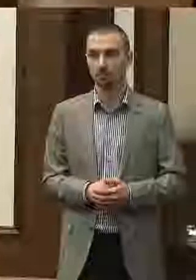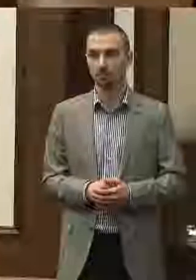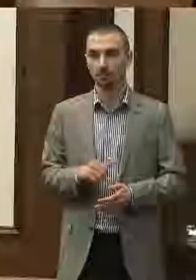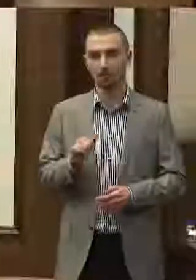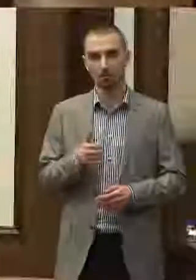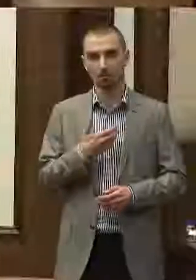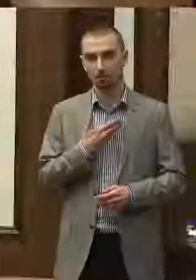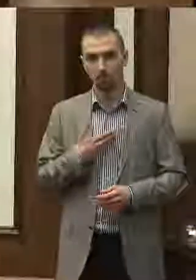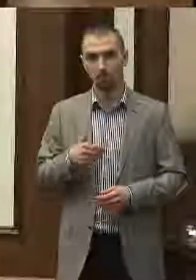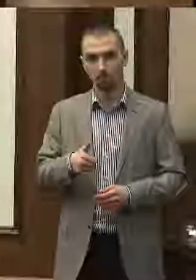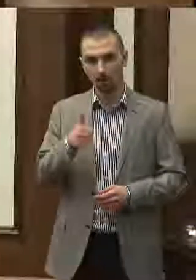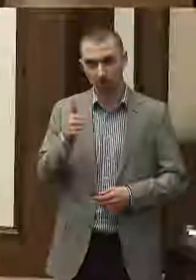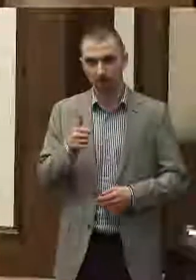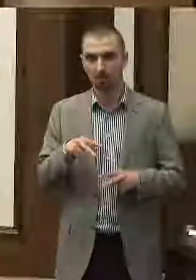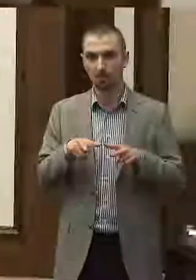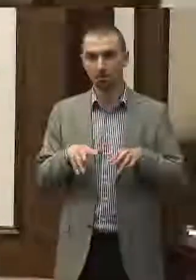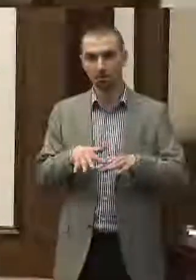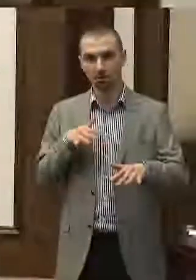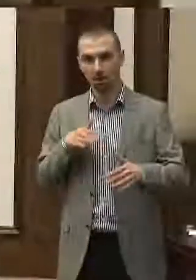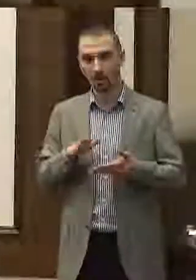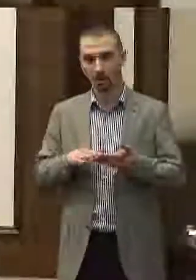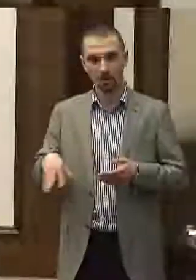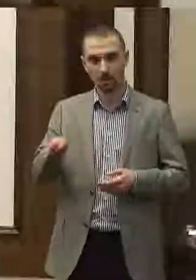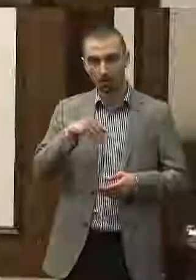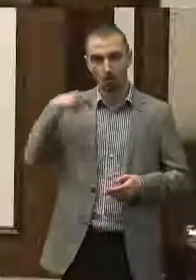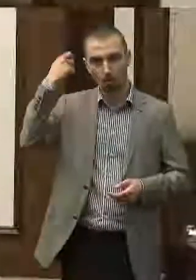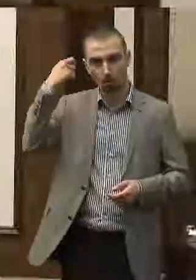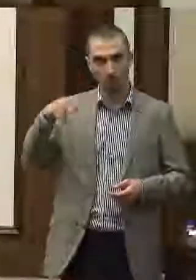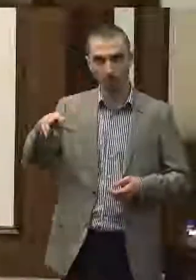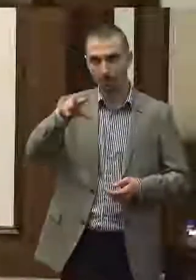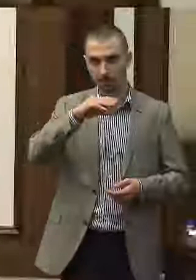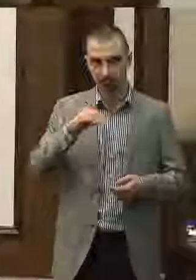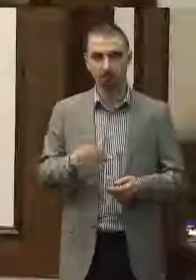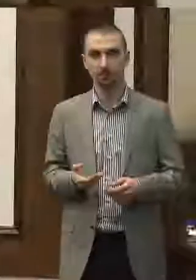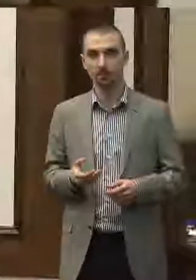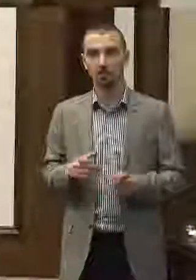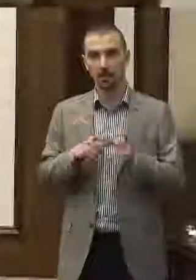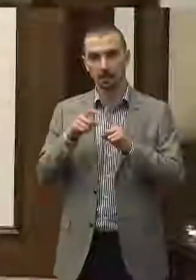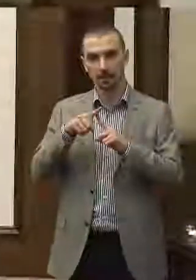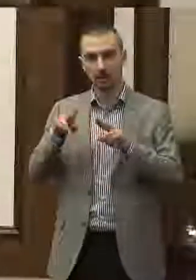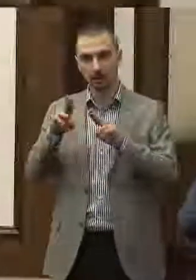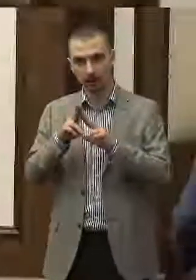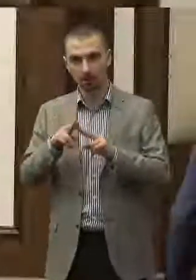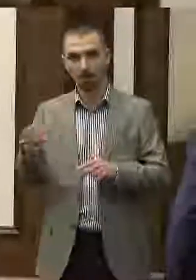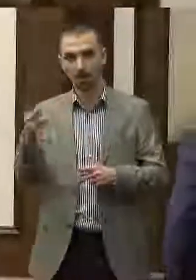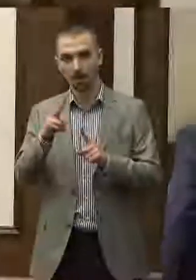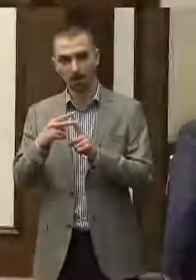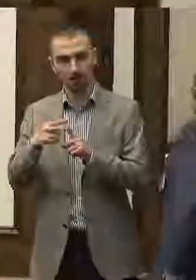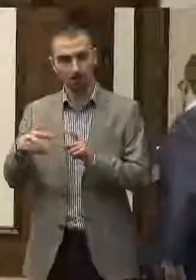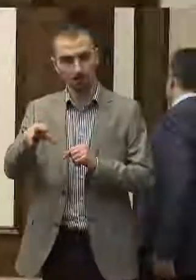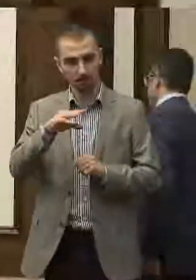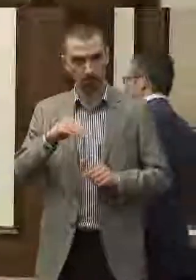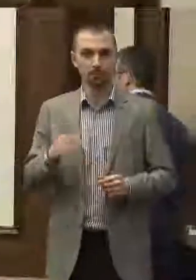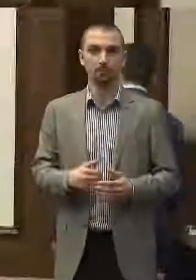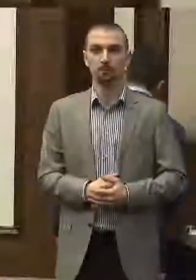Sayın Başkan, değerli meclis arkadaşlarım, saygıdeğer muhtarlarım ve sivil toplum örgütlerimizin değerli temsilcileri,